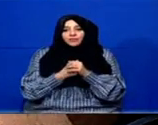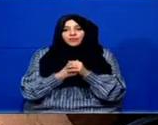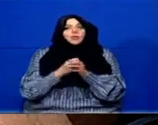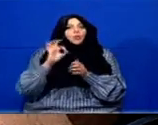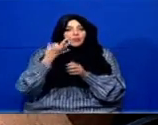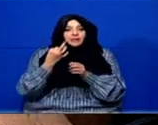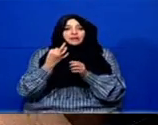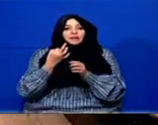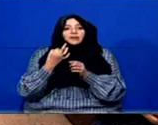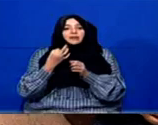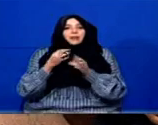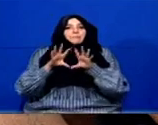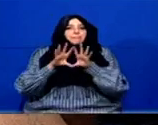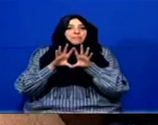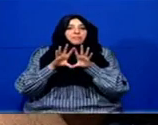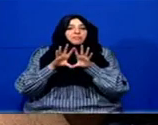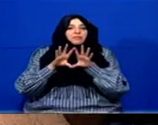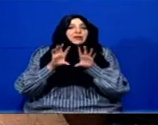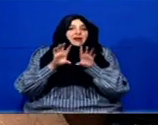دارو عقد في البلديه